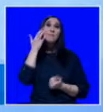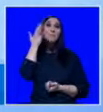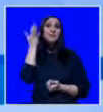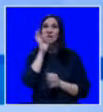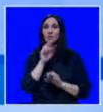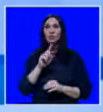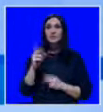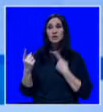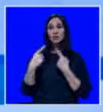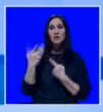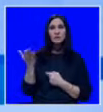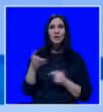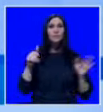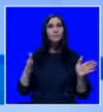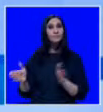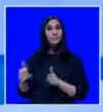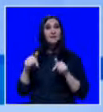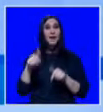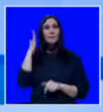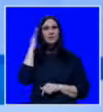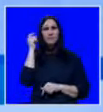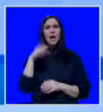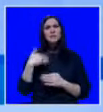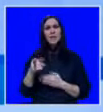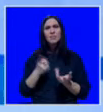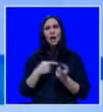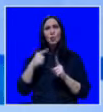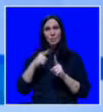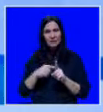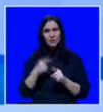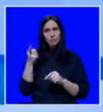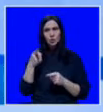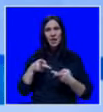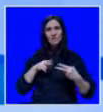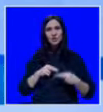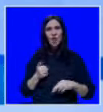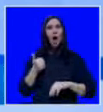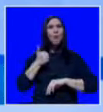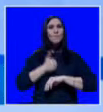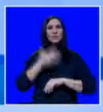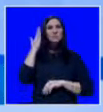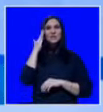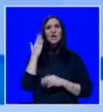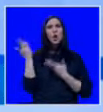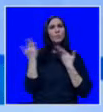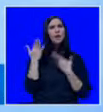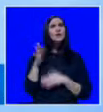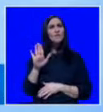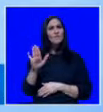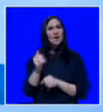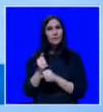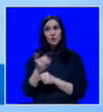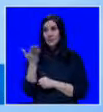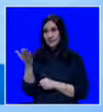него. Сега обаче след няколко месеца министър-председателя се връща на поста министър на образованието, където вие работихте с